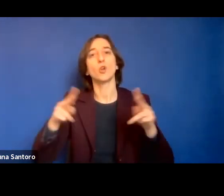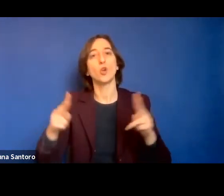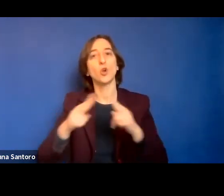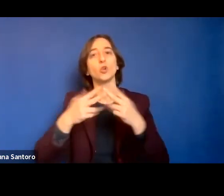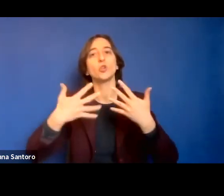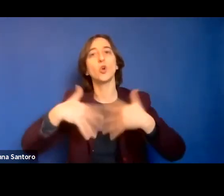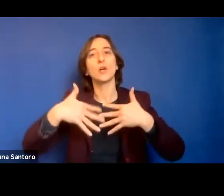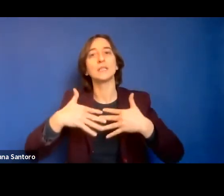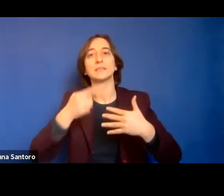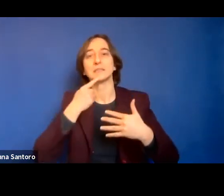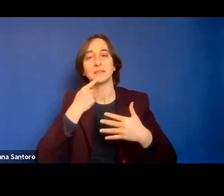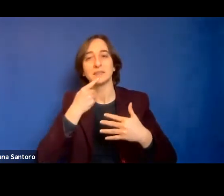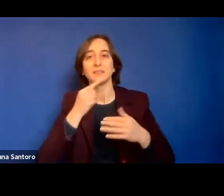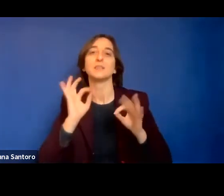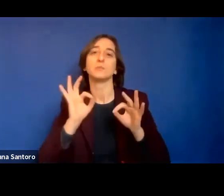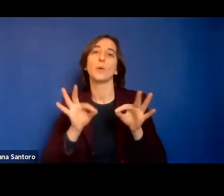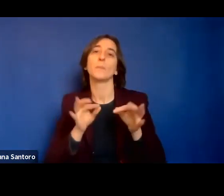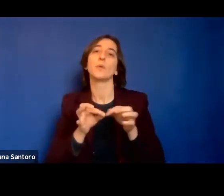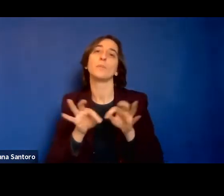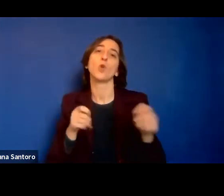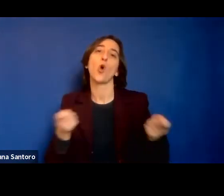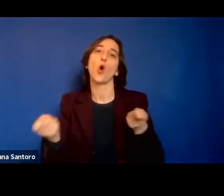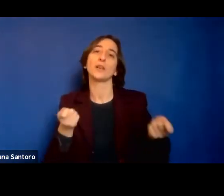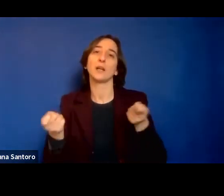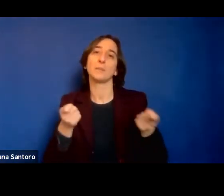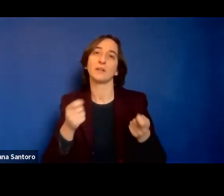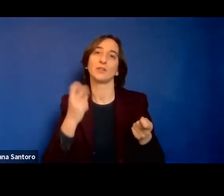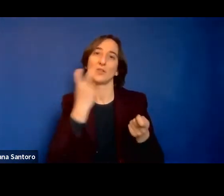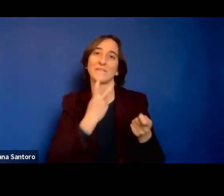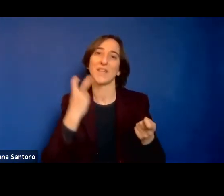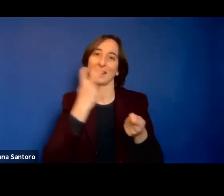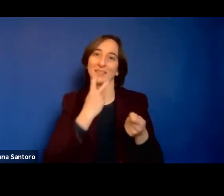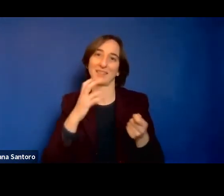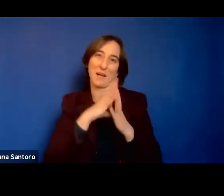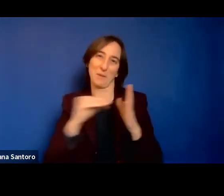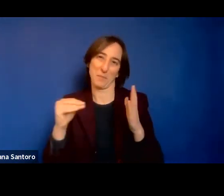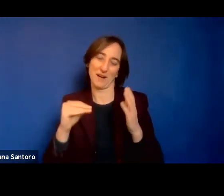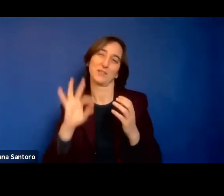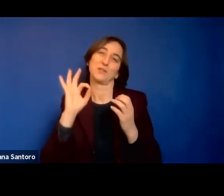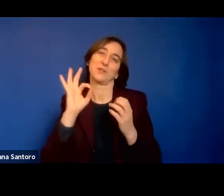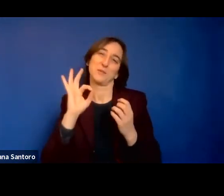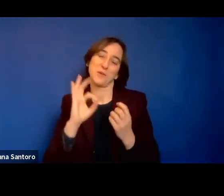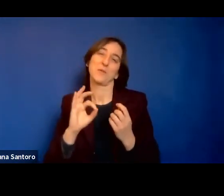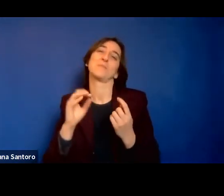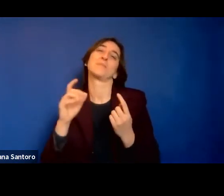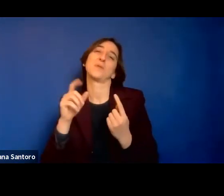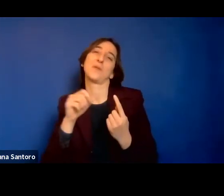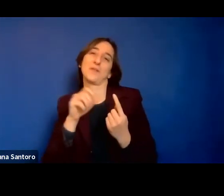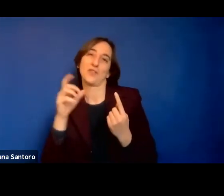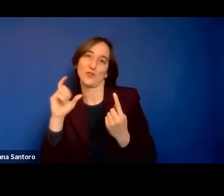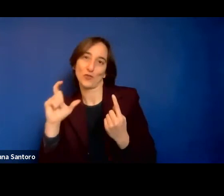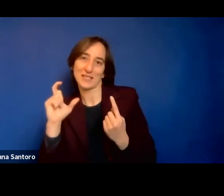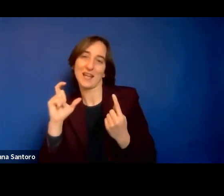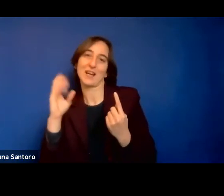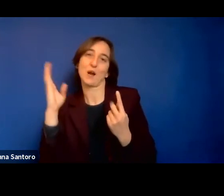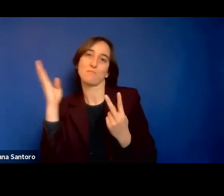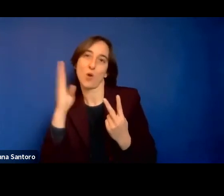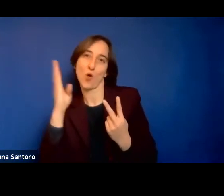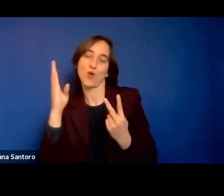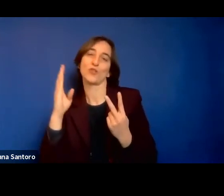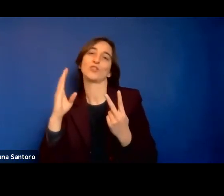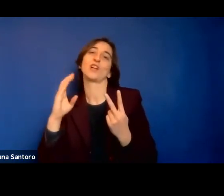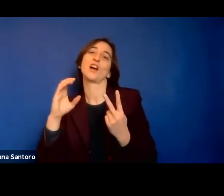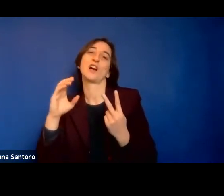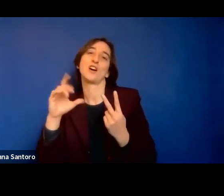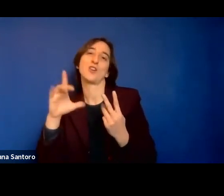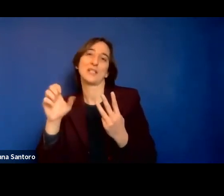FIADDA Emilia-Romagna, che riunisce le sedi di Ravenna, Bologna e Cesena, insieme ai partner del progetto,